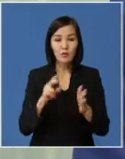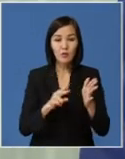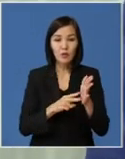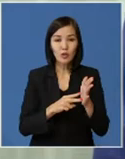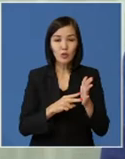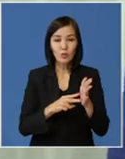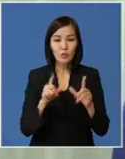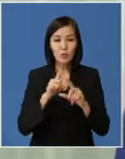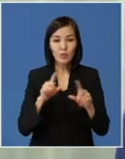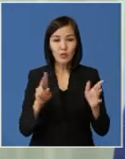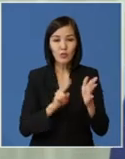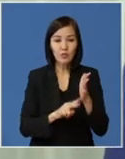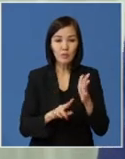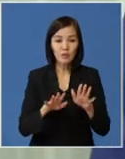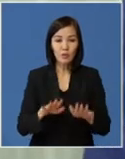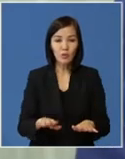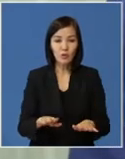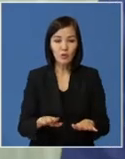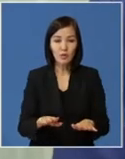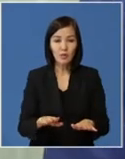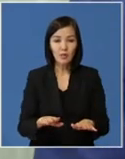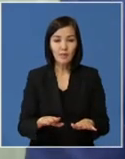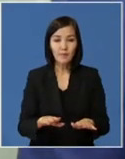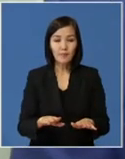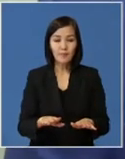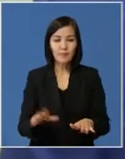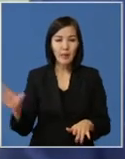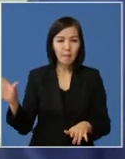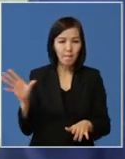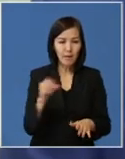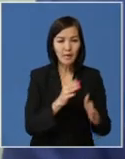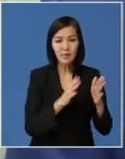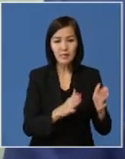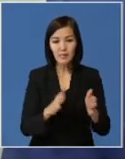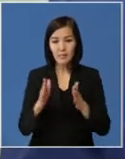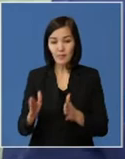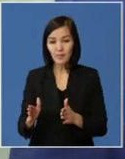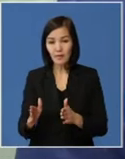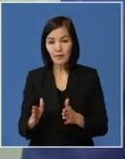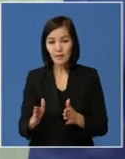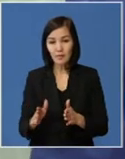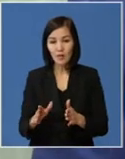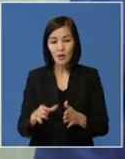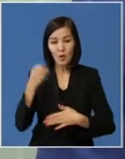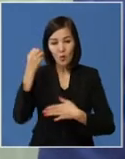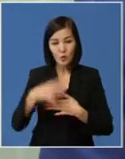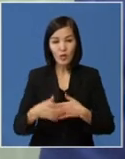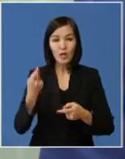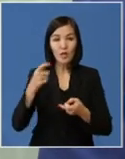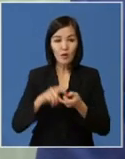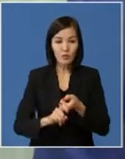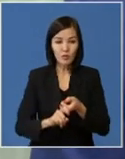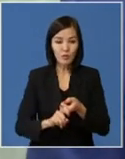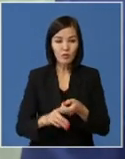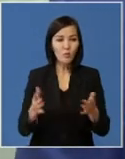қазір міне 70-ші орынға дейін жетті. Өйткені оны бүткіл системаның бәрін централизовать етіп жатырмыз. Оның бәрі